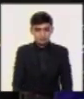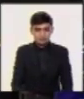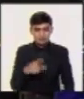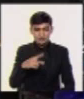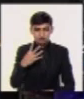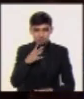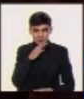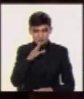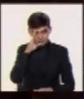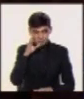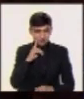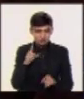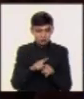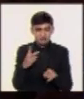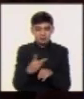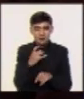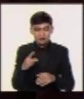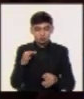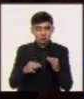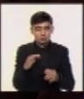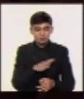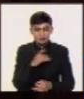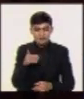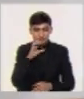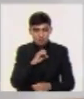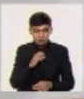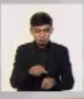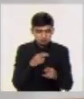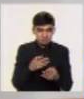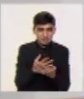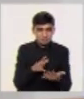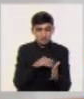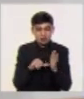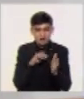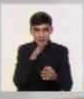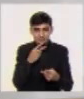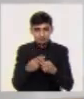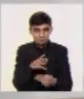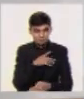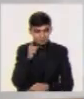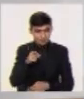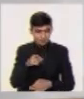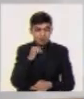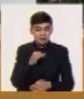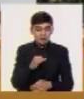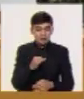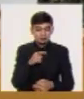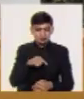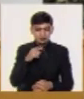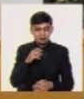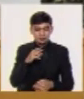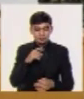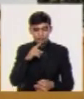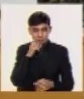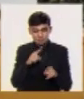24 жастағы жігіт бұған дейін 2 рет сотталыпты. Ұрлық қарақшылық жасап 6 жылын темір тордың ар жағында өткізген. Биыл сәуір